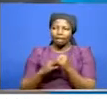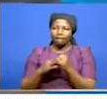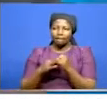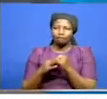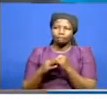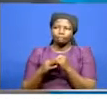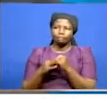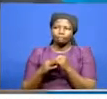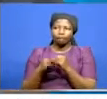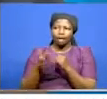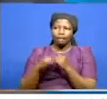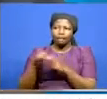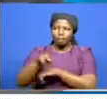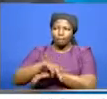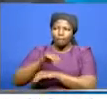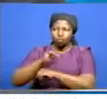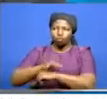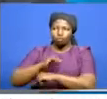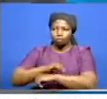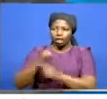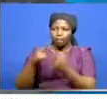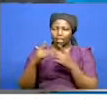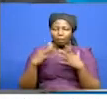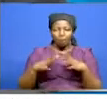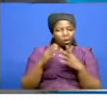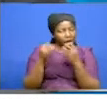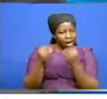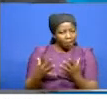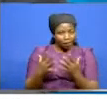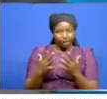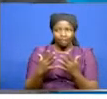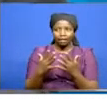schools. Lakini watu ni 800